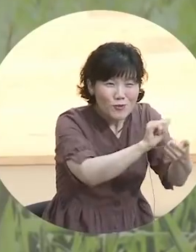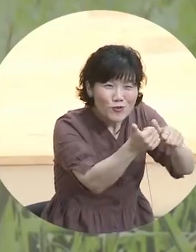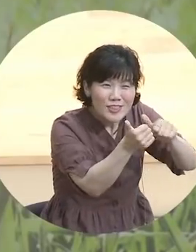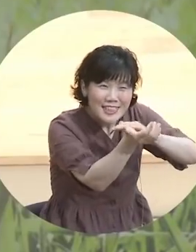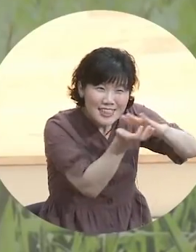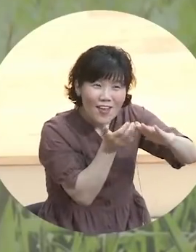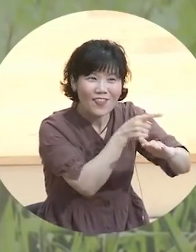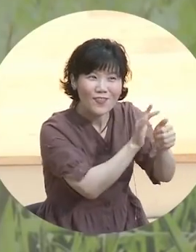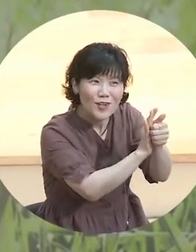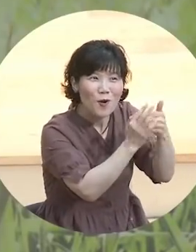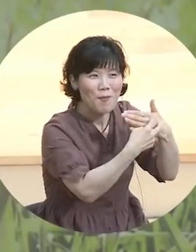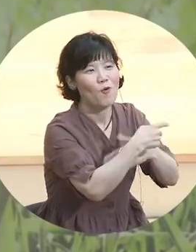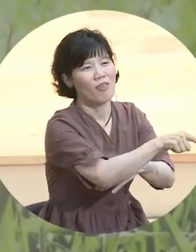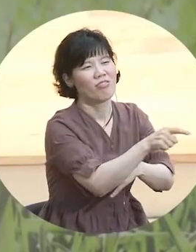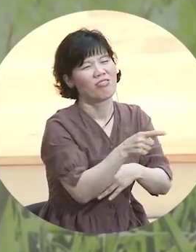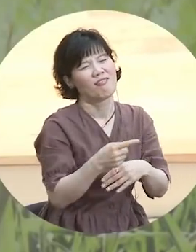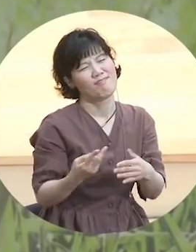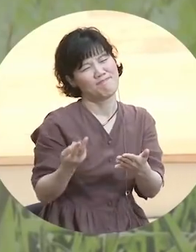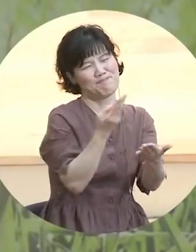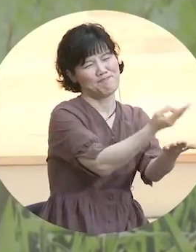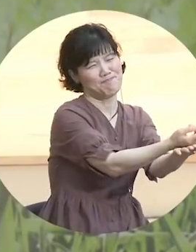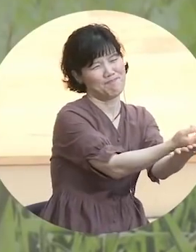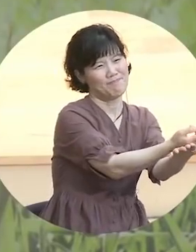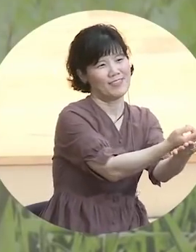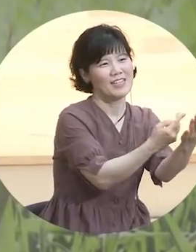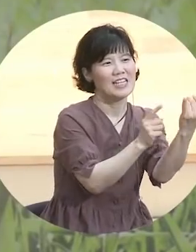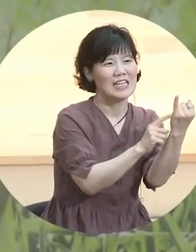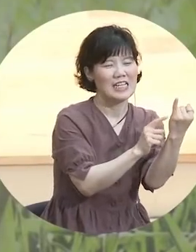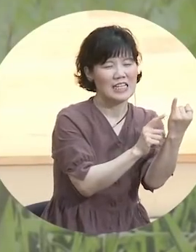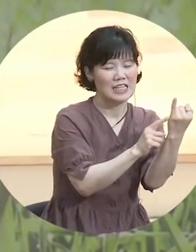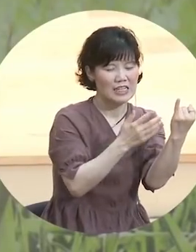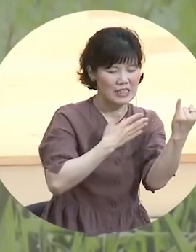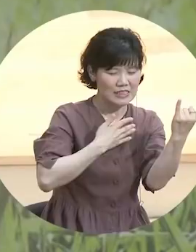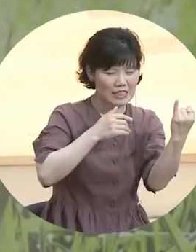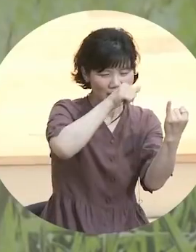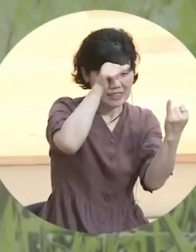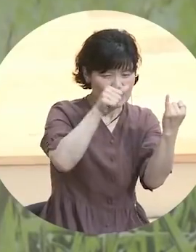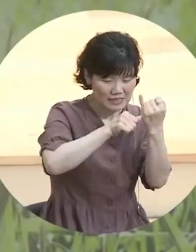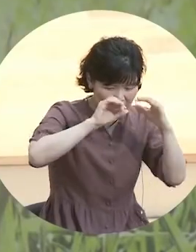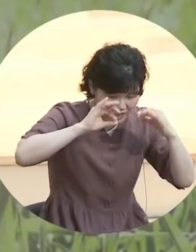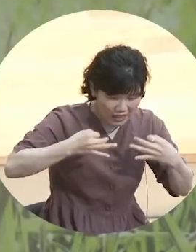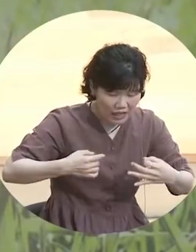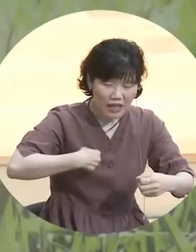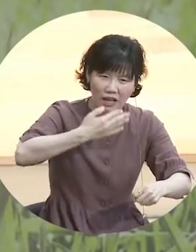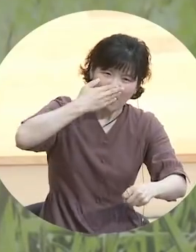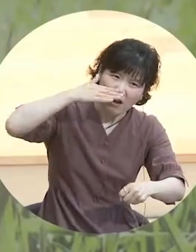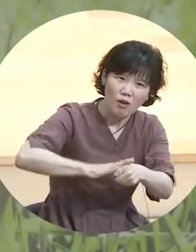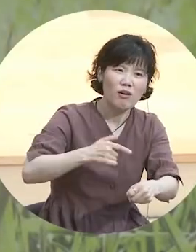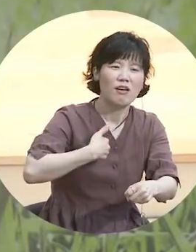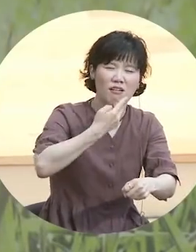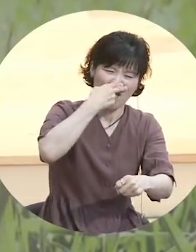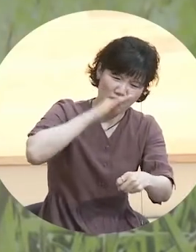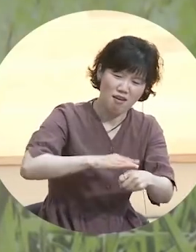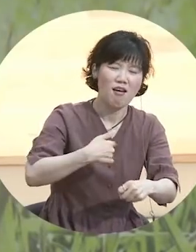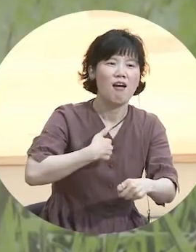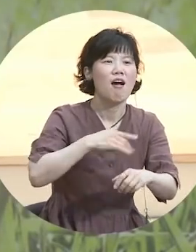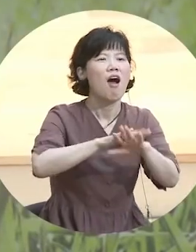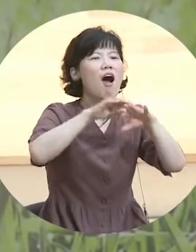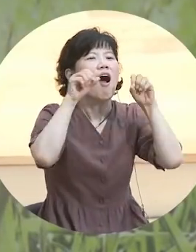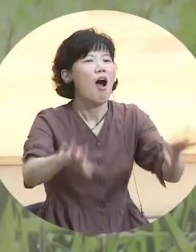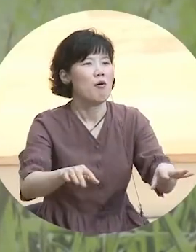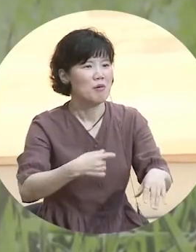아닙니까? 이번에는 이 아줌마가 자신의 인생이 너무 억울하고 너무 막